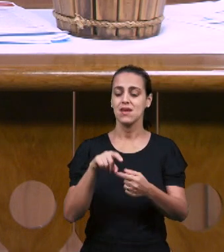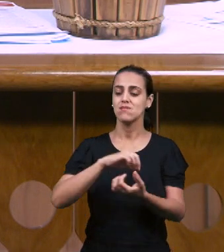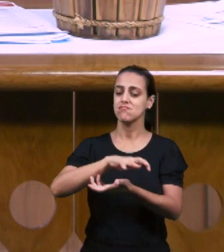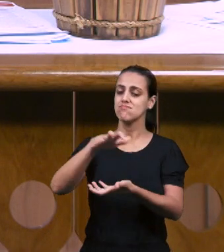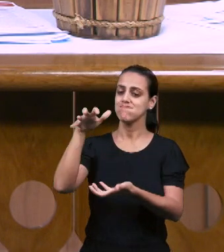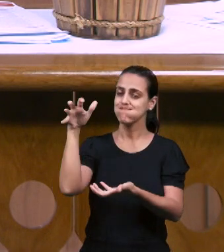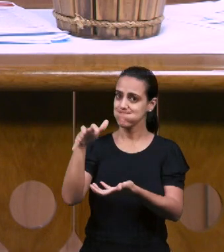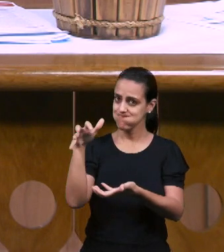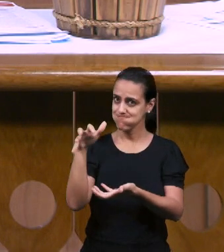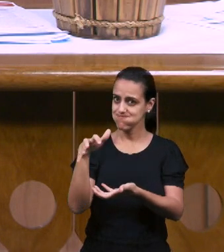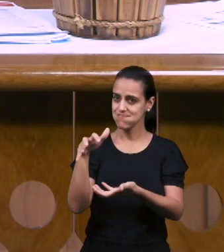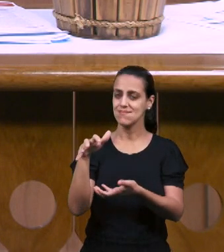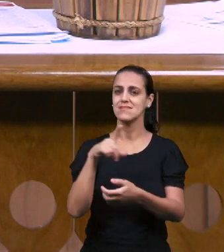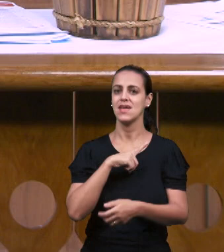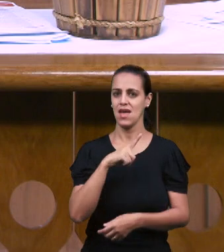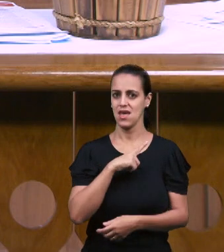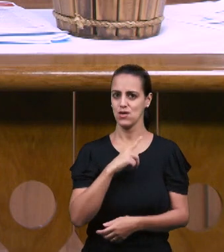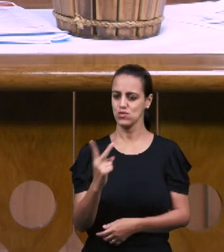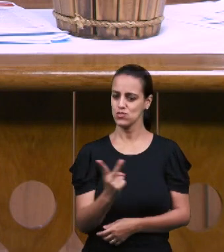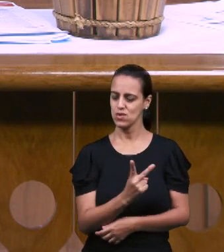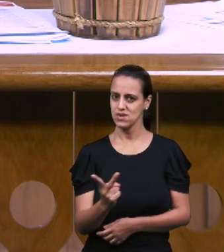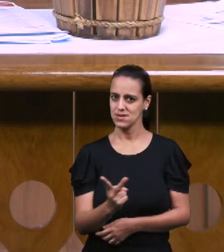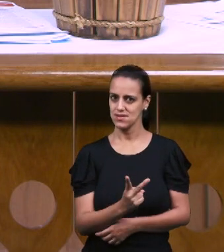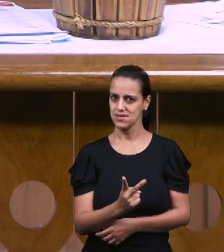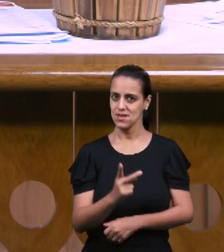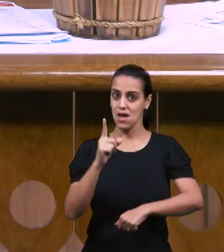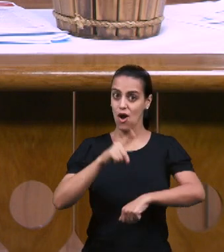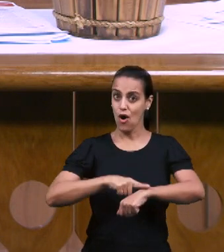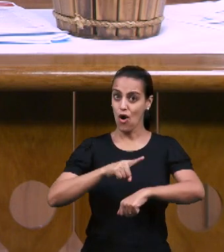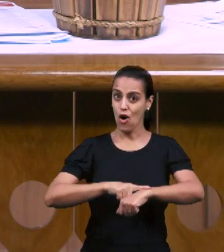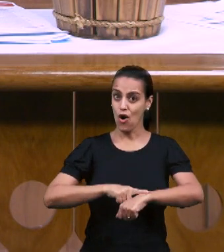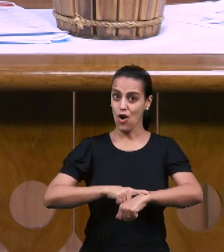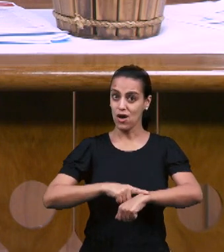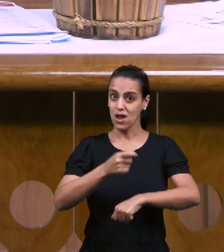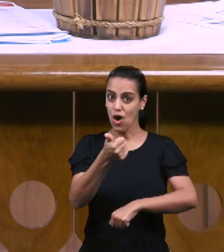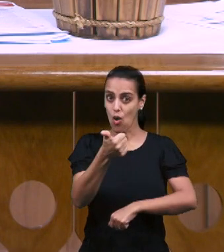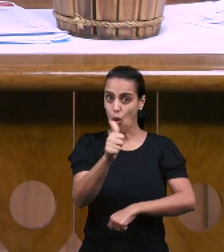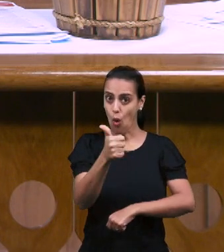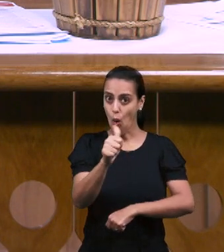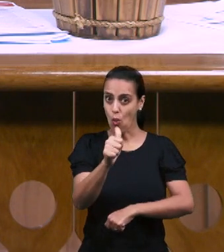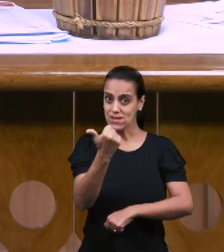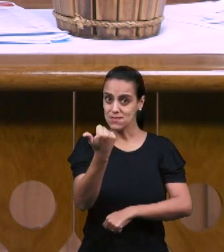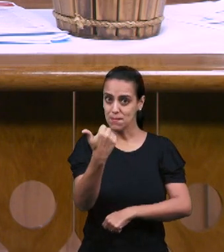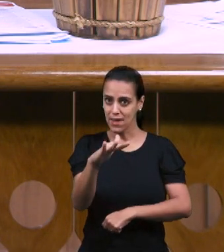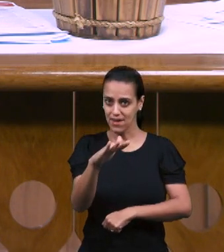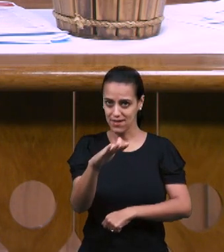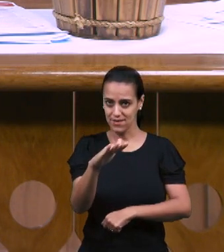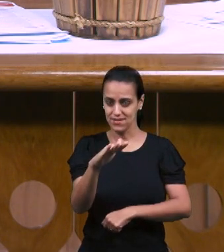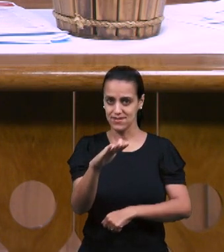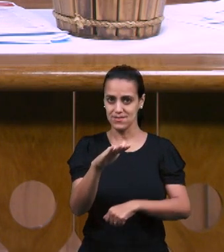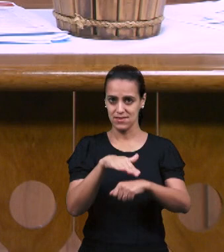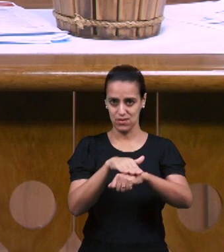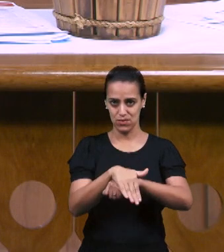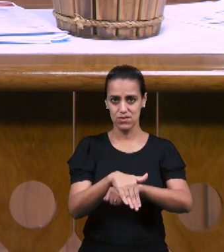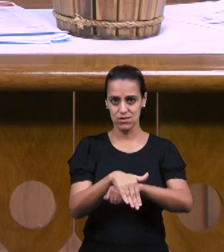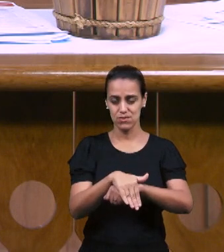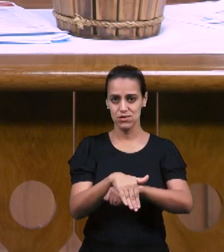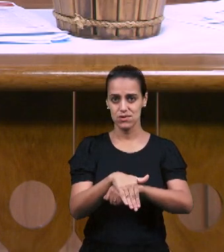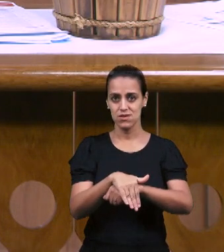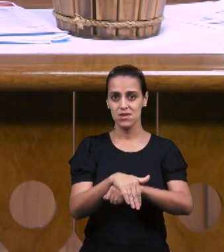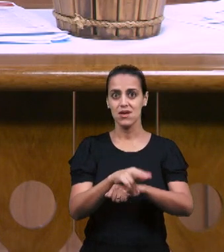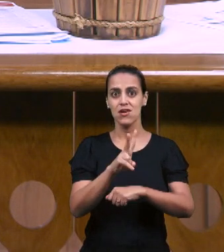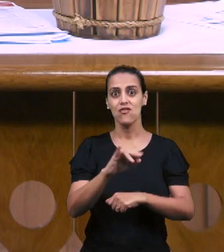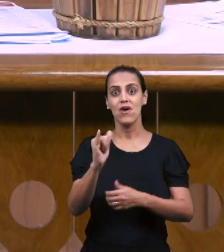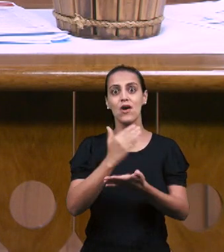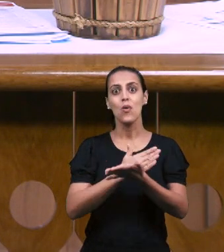par notre transmission via satellite. De manière qu'à 23h30 aussi va commencer une transmission par